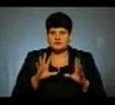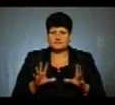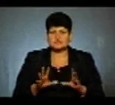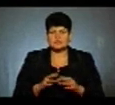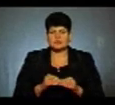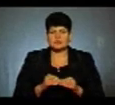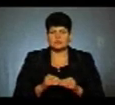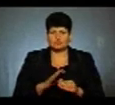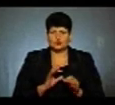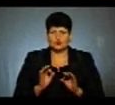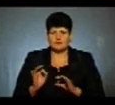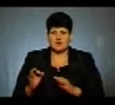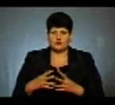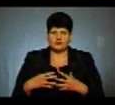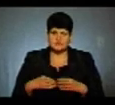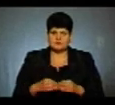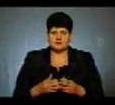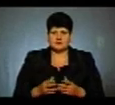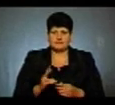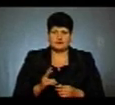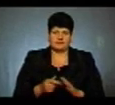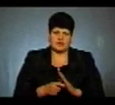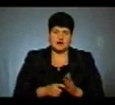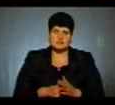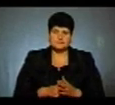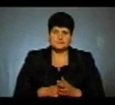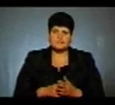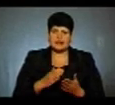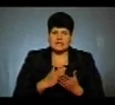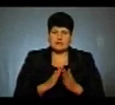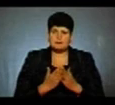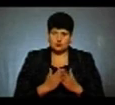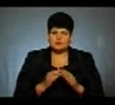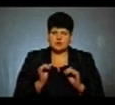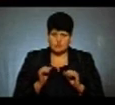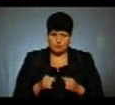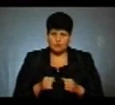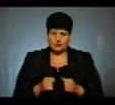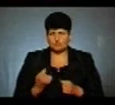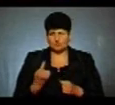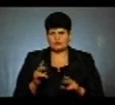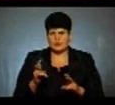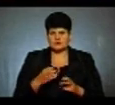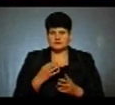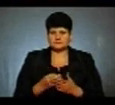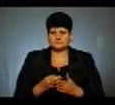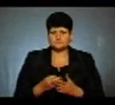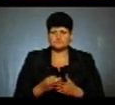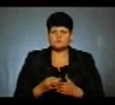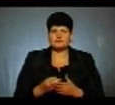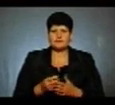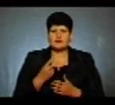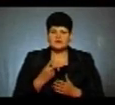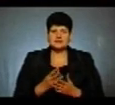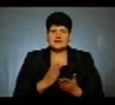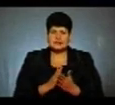ну, так було все нормально в сім'ї і в класі. Ну, власне, є підручник. Чи можна хоча б так одну тему назвати? От яка тема? Дивіться,